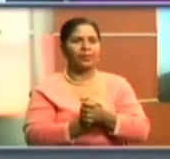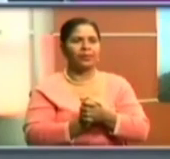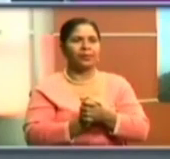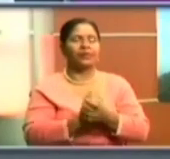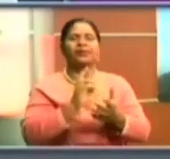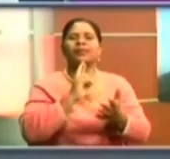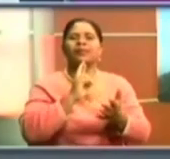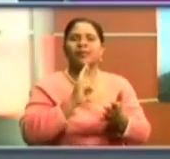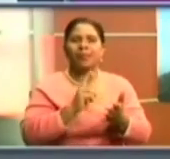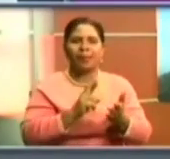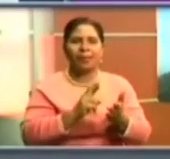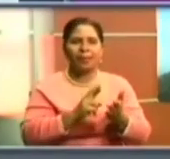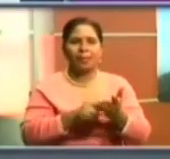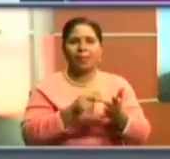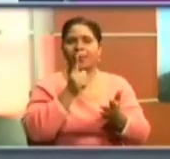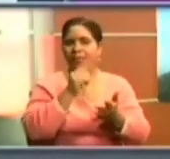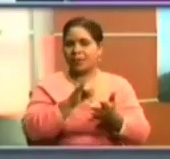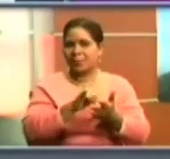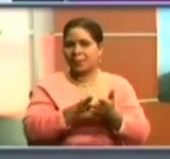Rapport là, c'est